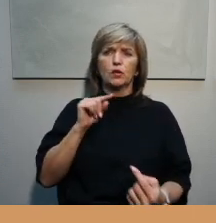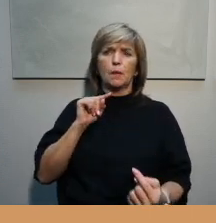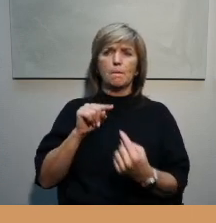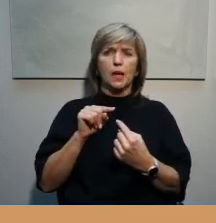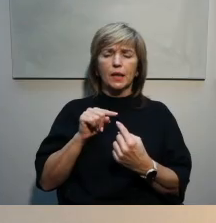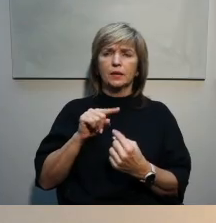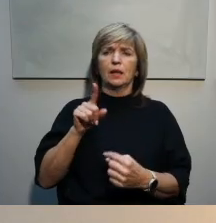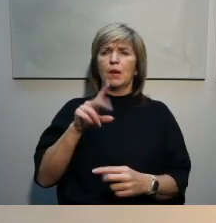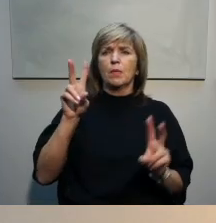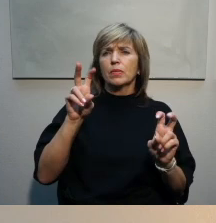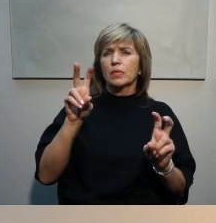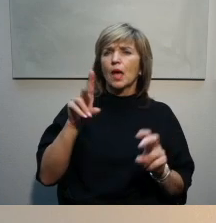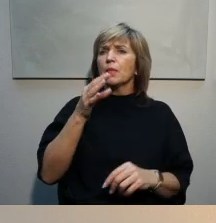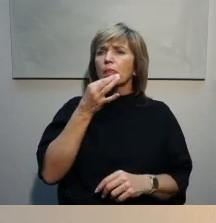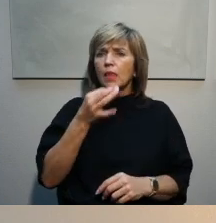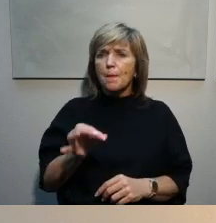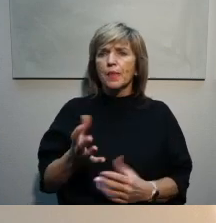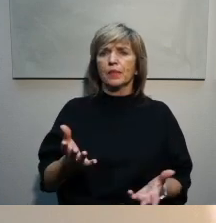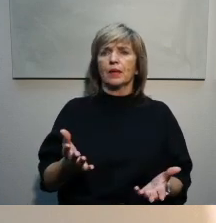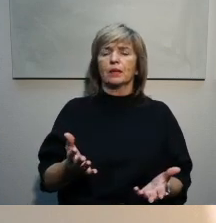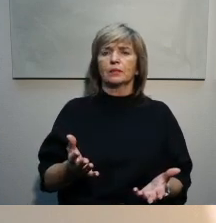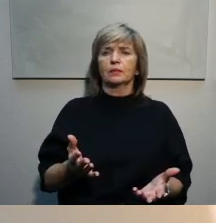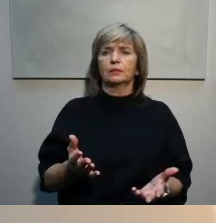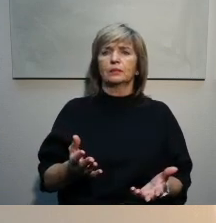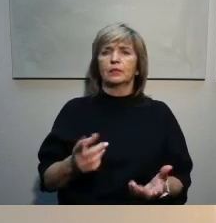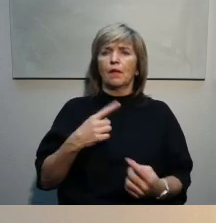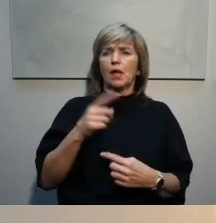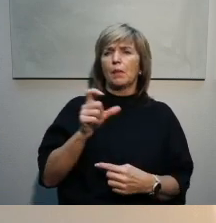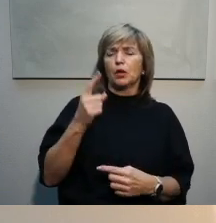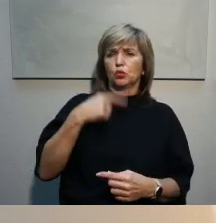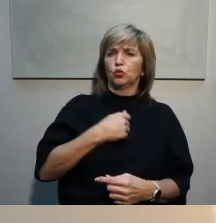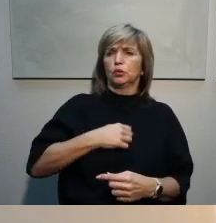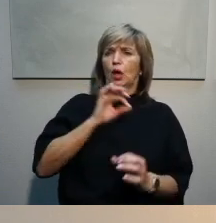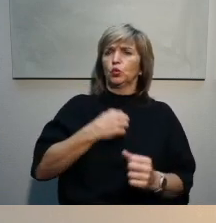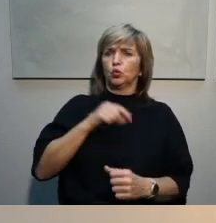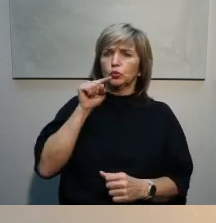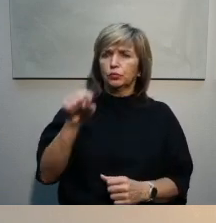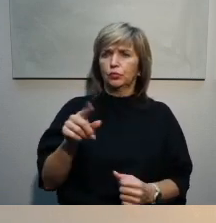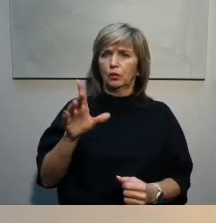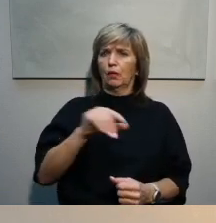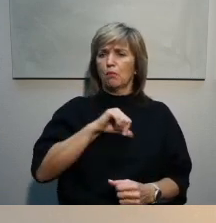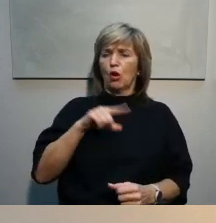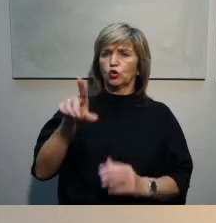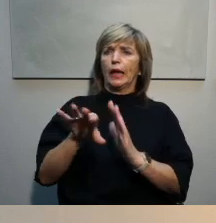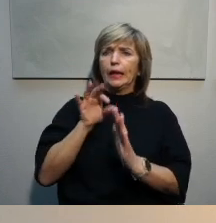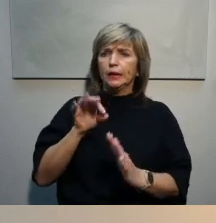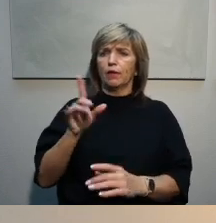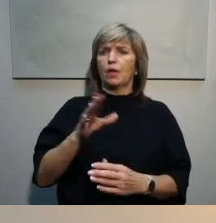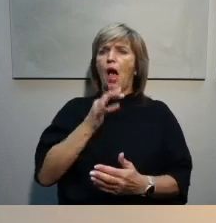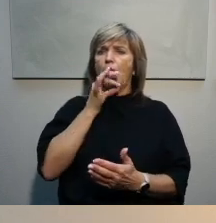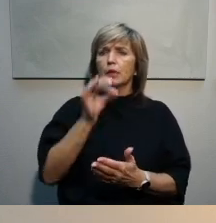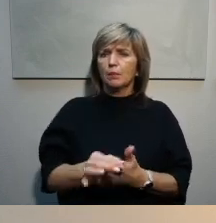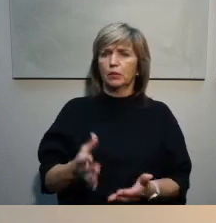pretestībā, ka šī tēma kaut kāda viņam nepatīkama. Vienā brīdī sāk uz viņu dusmoties, ka tā ir viņa paša izvēle, viņa